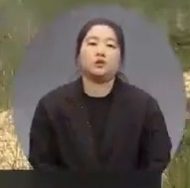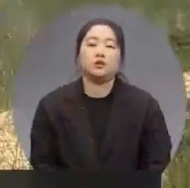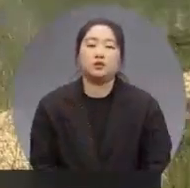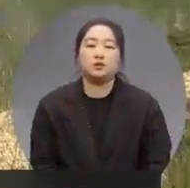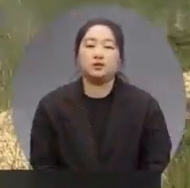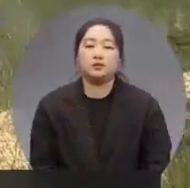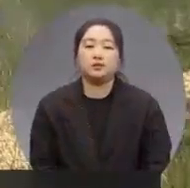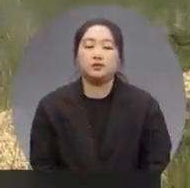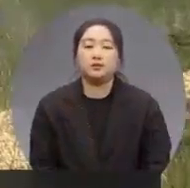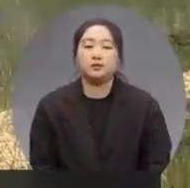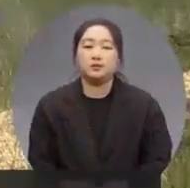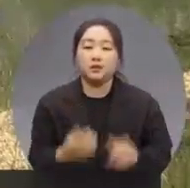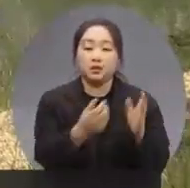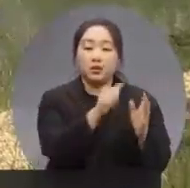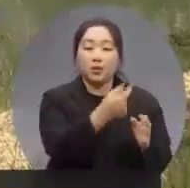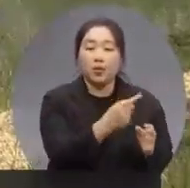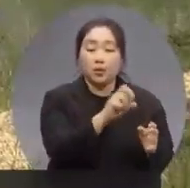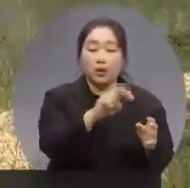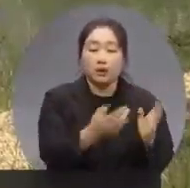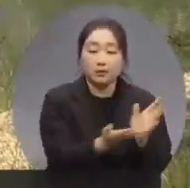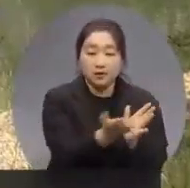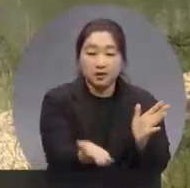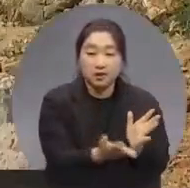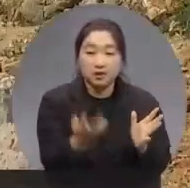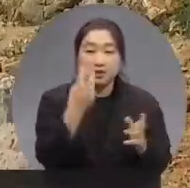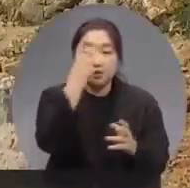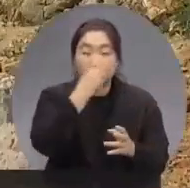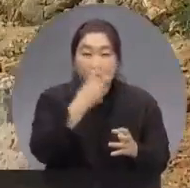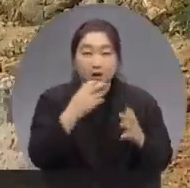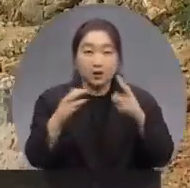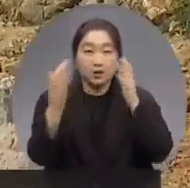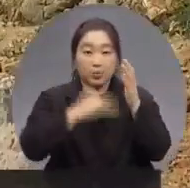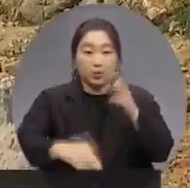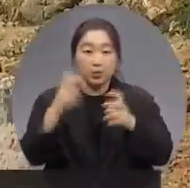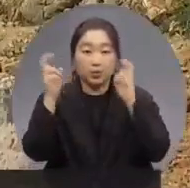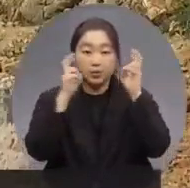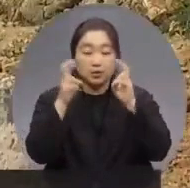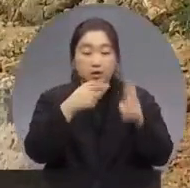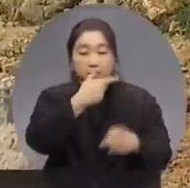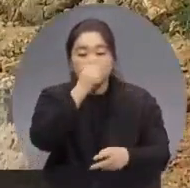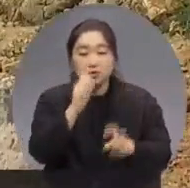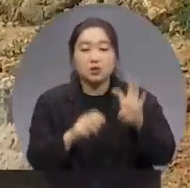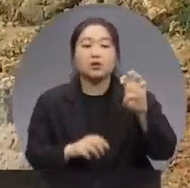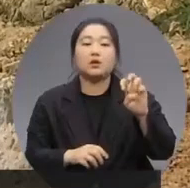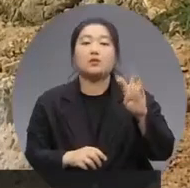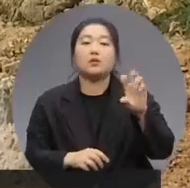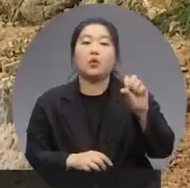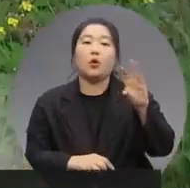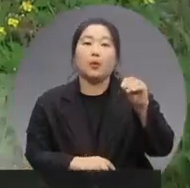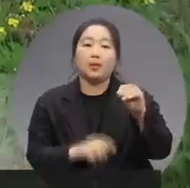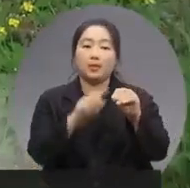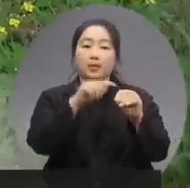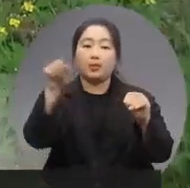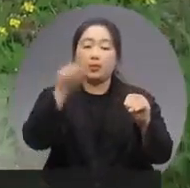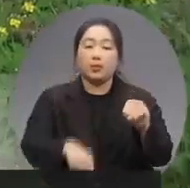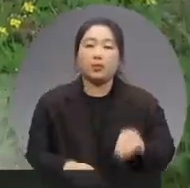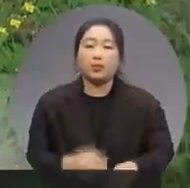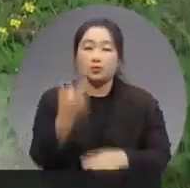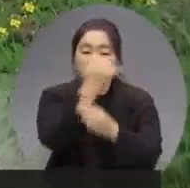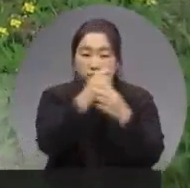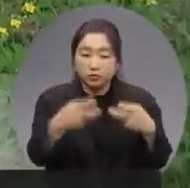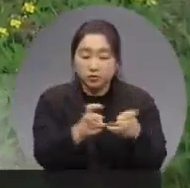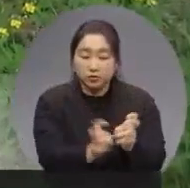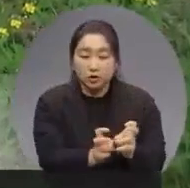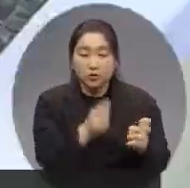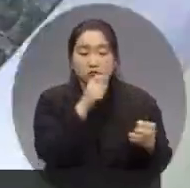불과합니다. 호암지를 관리하는 농어촌 공사가 부족할 것으로 예상한 물은 35만 톤 정도. 충주댐